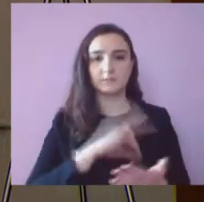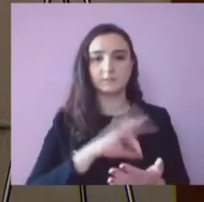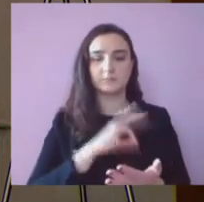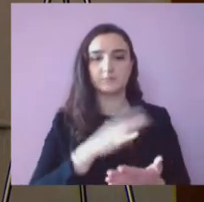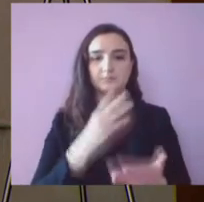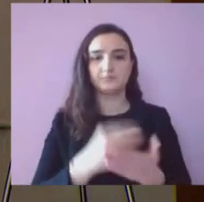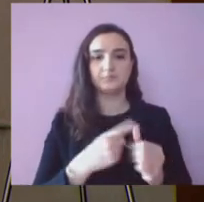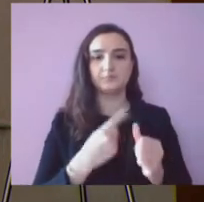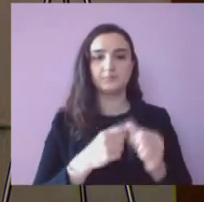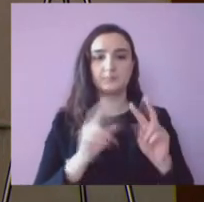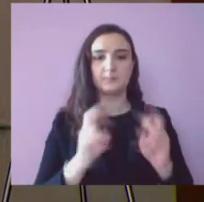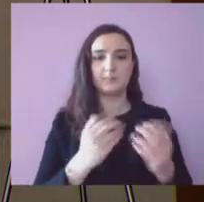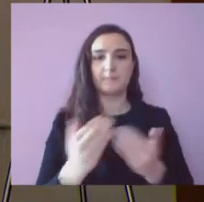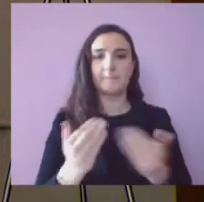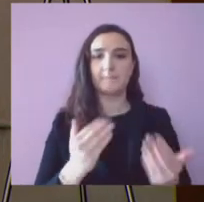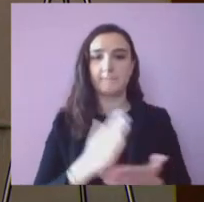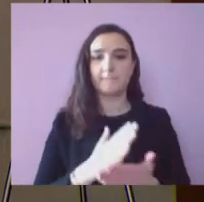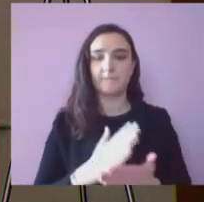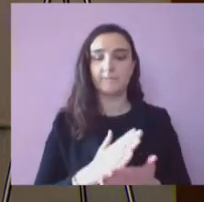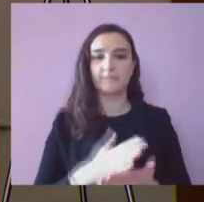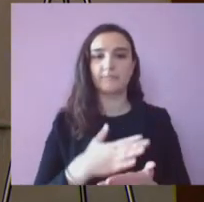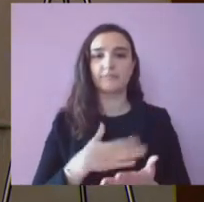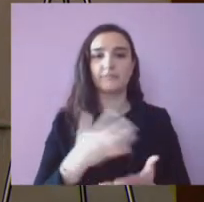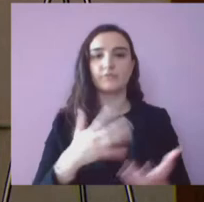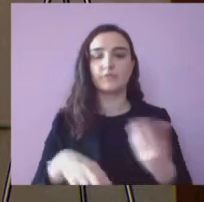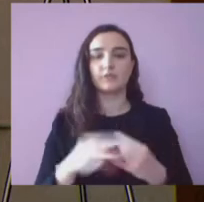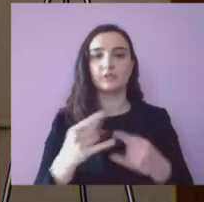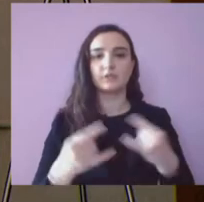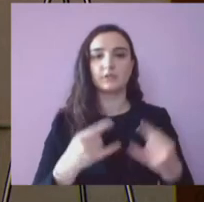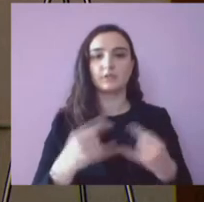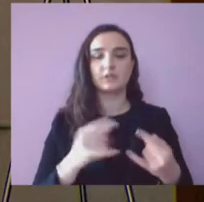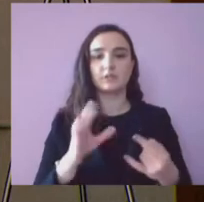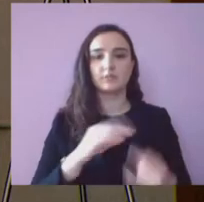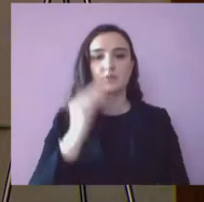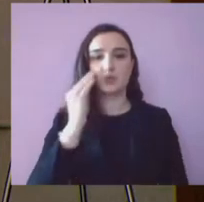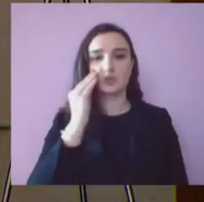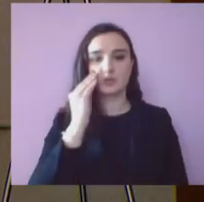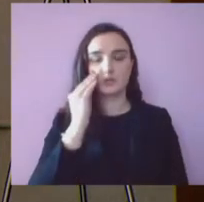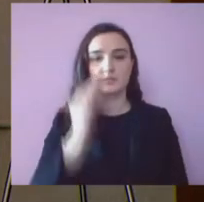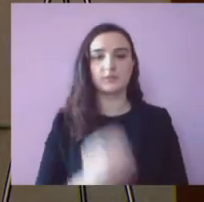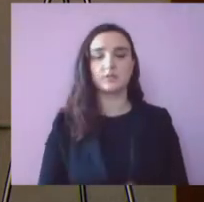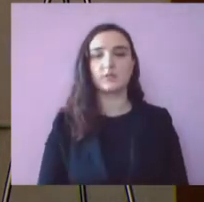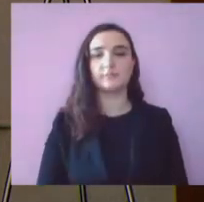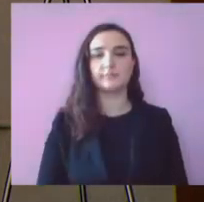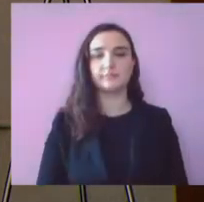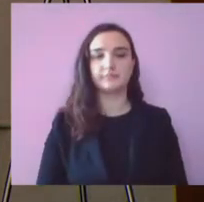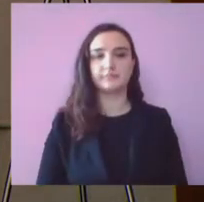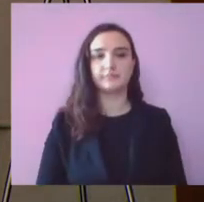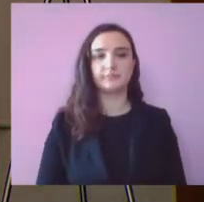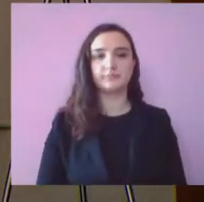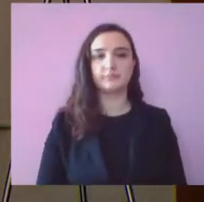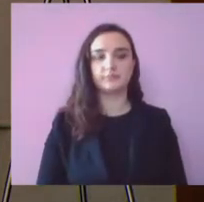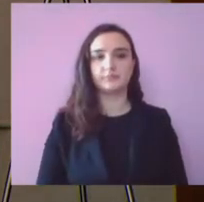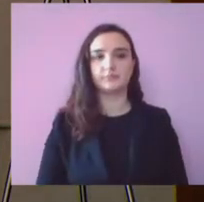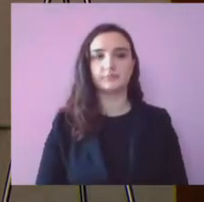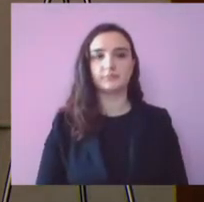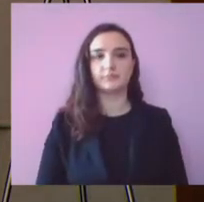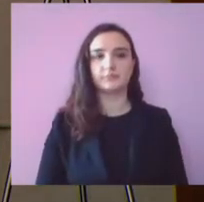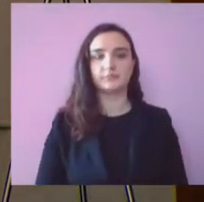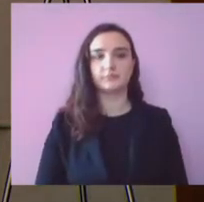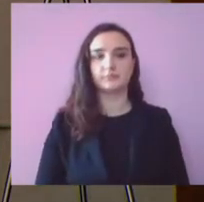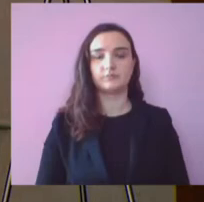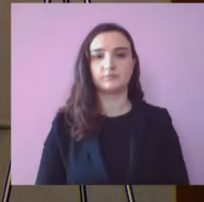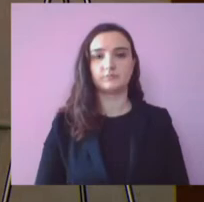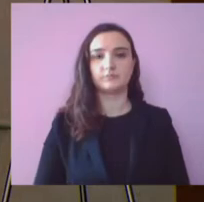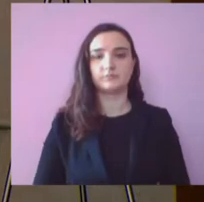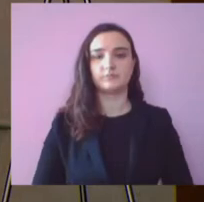სახელწოდება და ასე შემდეგ. ჩვენი გადაცემის კონცეფცია მოგეხსენებათ, დგას პრინციპზე მართალია მე ახლა